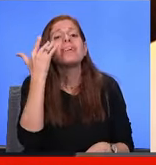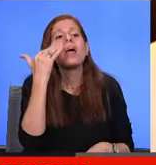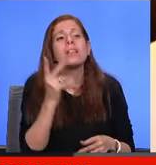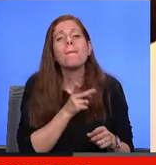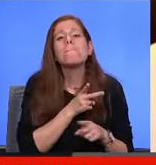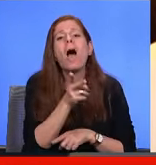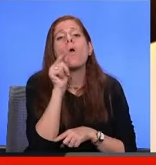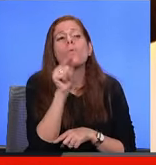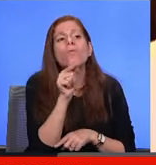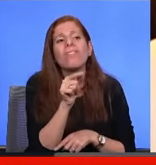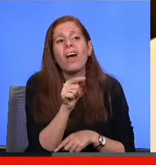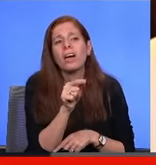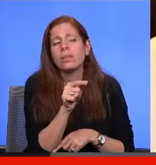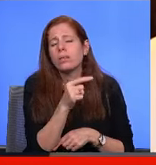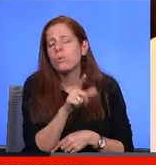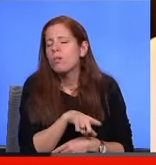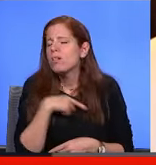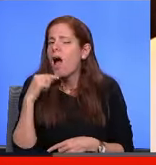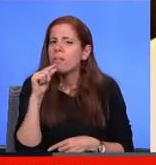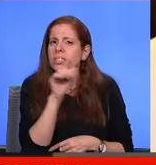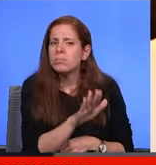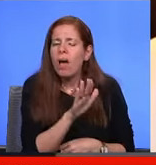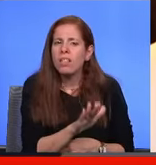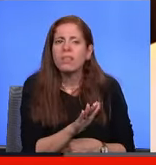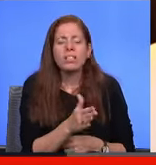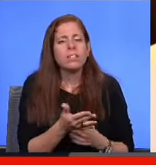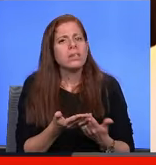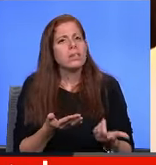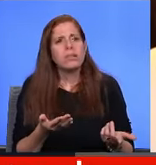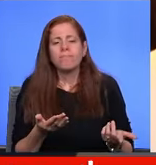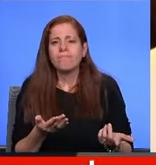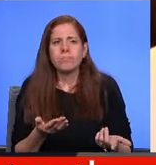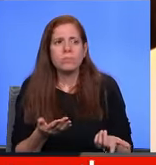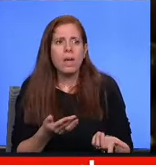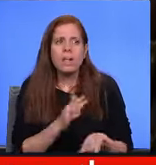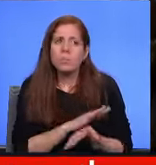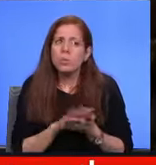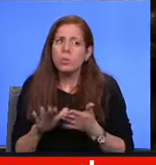כל כך הרבה זמן. אני פשוט ממש צריכה אותה כאן.